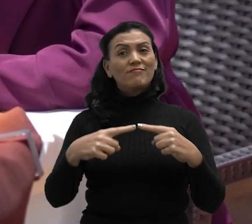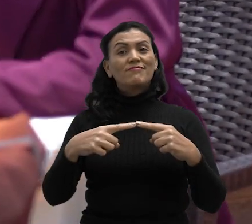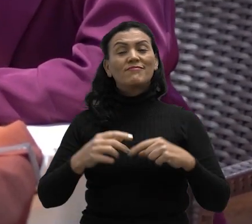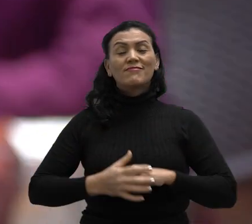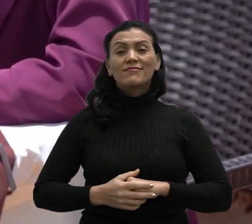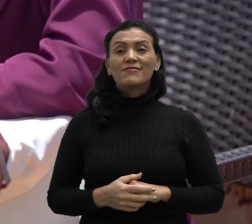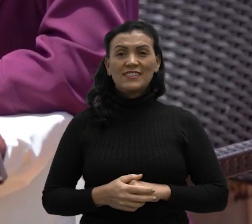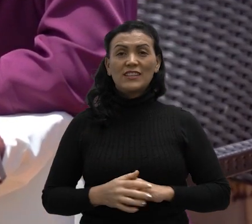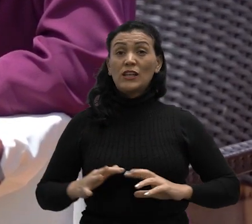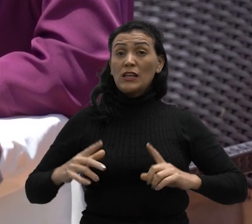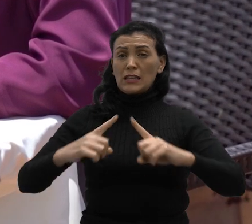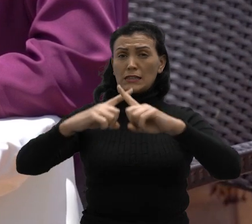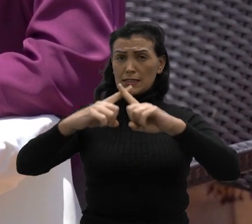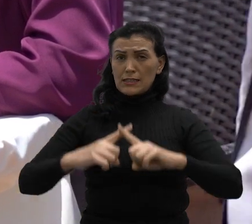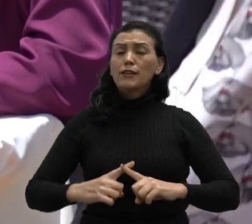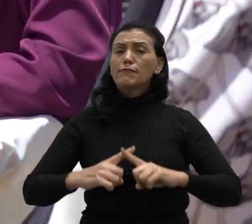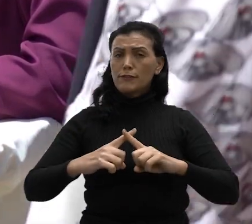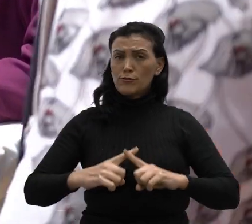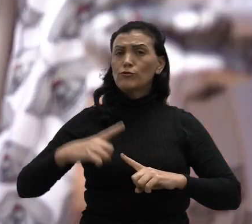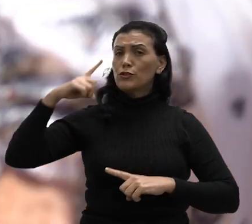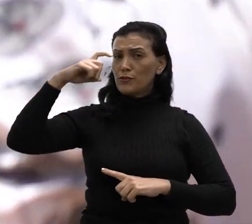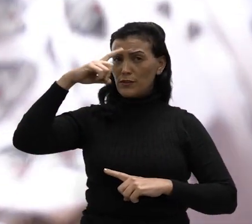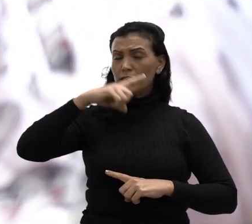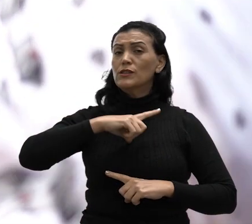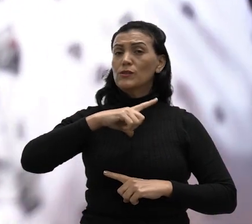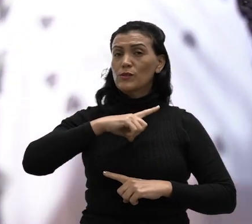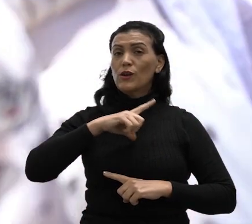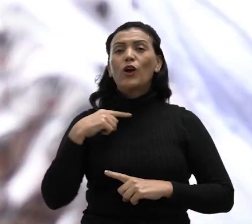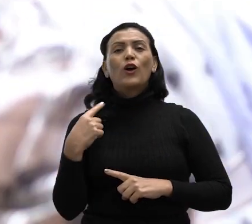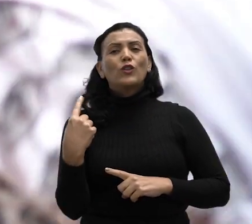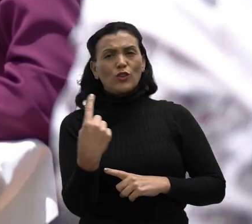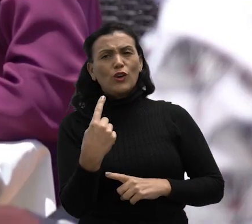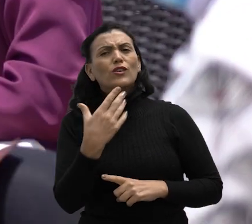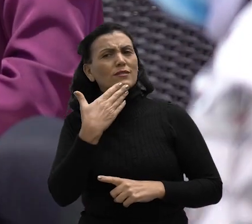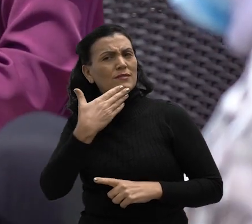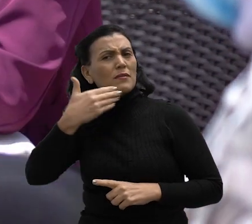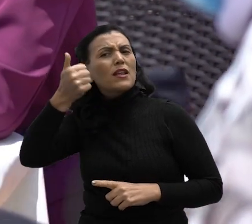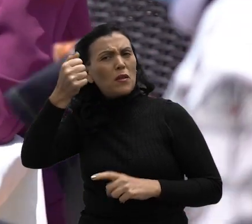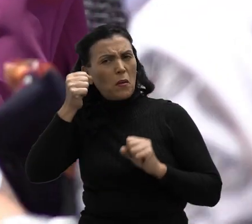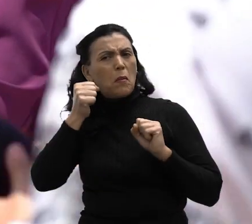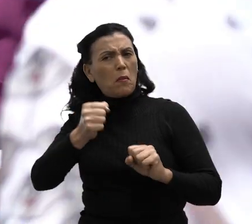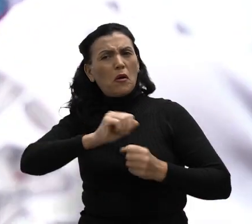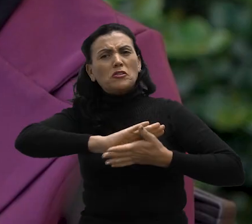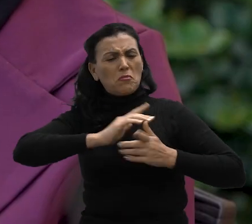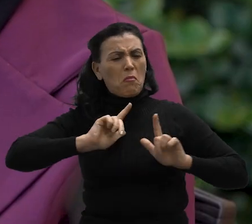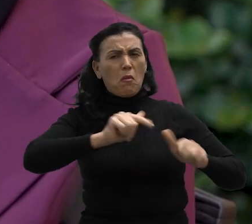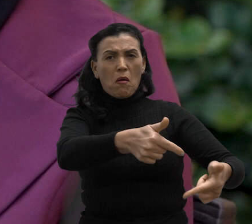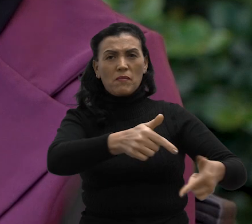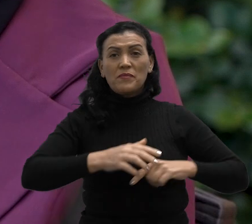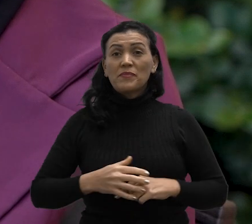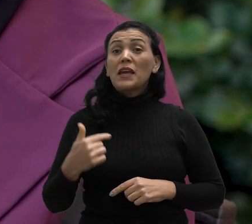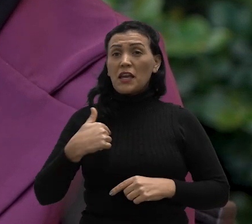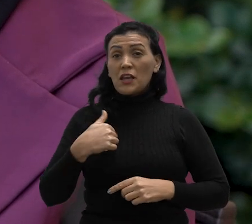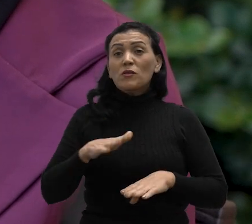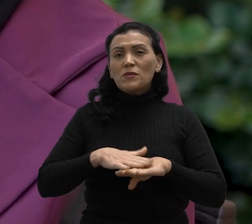فقرة، هيكون وتشمل مع هيك إنه صح انه تحدياتنا اكبر منا لكن احنا